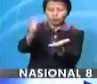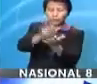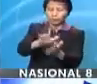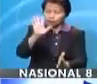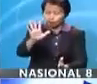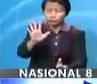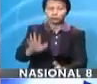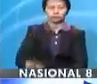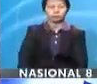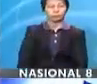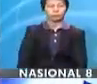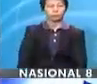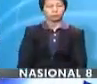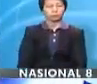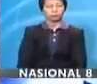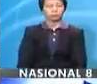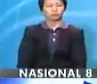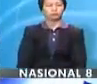tersebut.